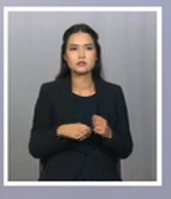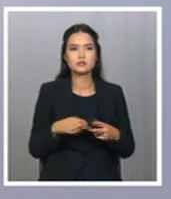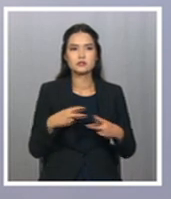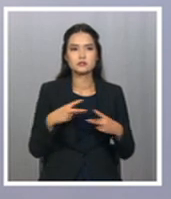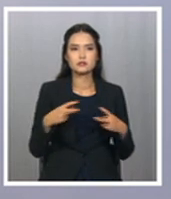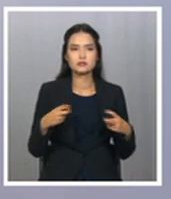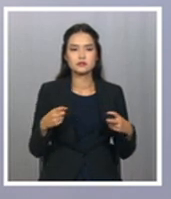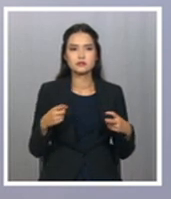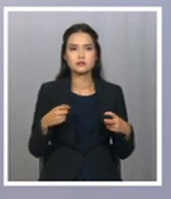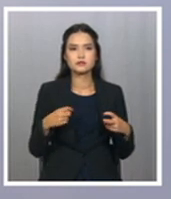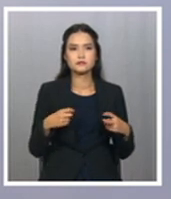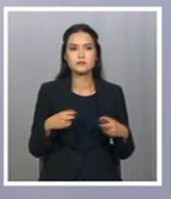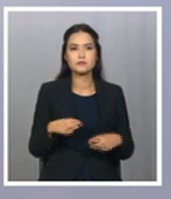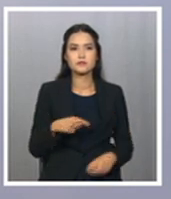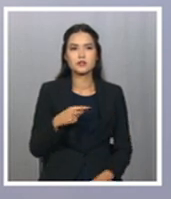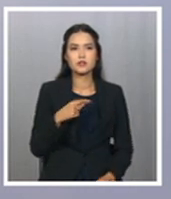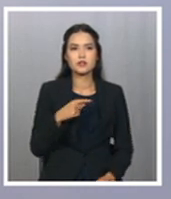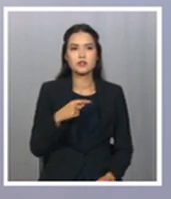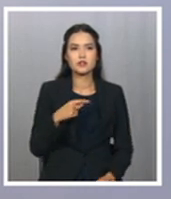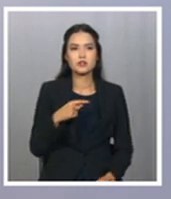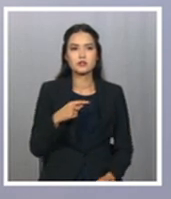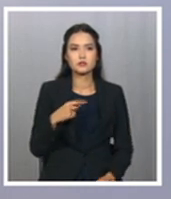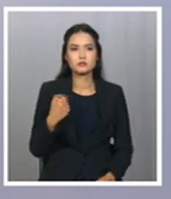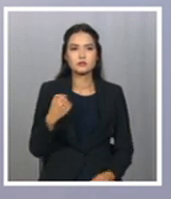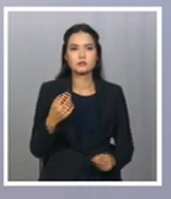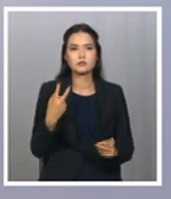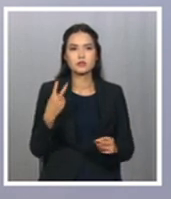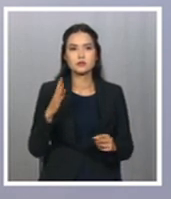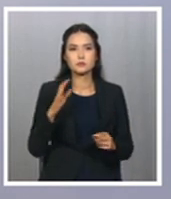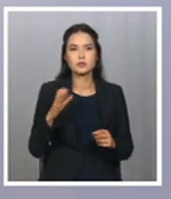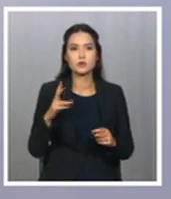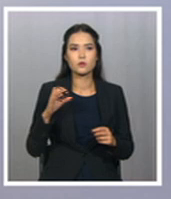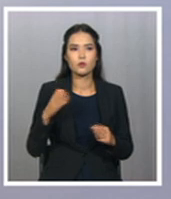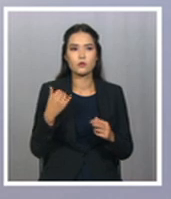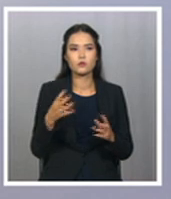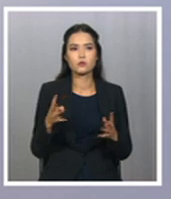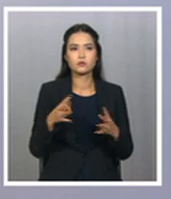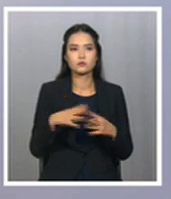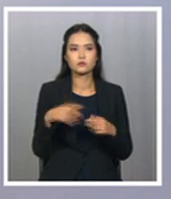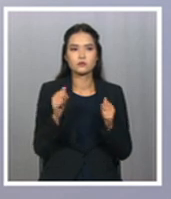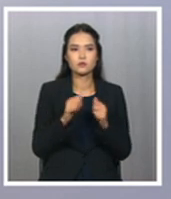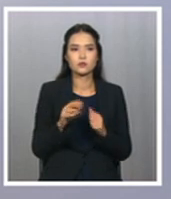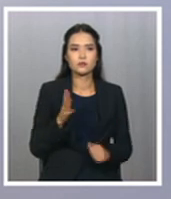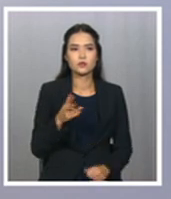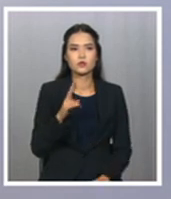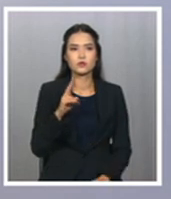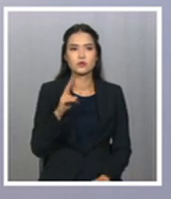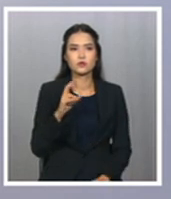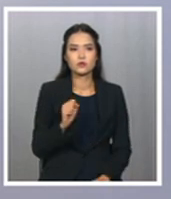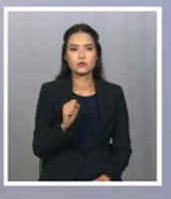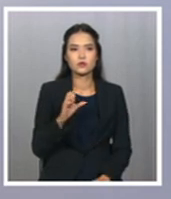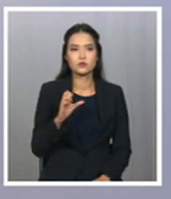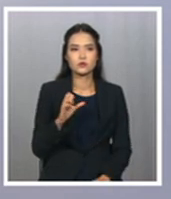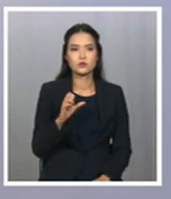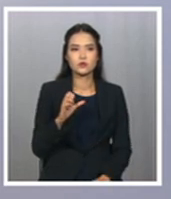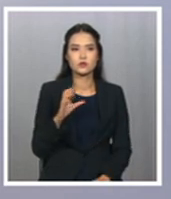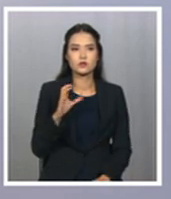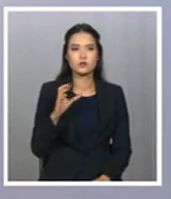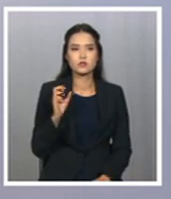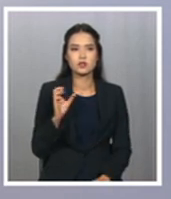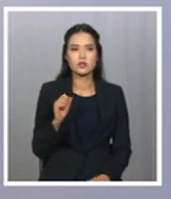Кейін осы теңдіктен косинус альфаны өрнектеп аламыз. Яғни косинус альфа Б квадрат қосылған С квадрат азайту А квадрат